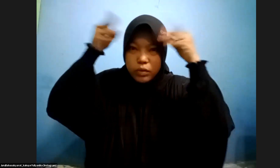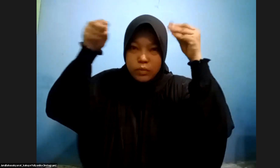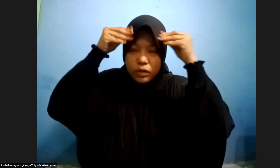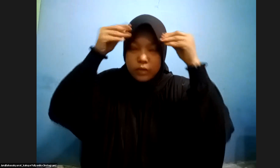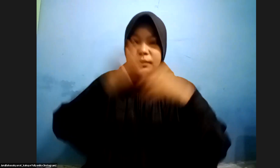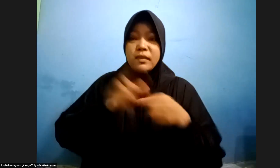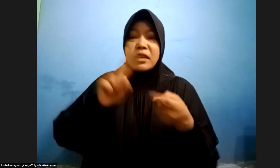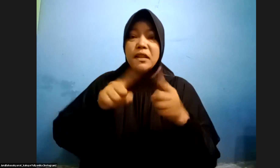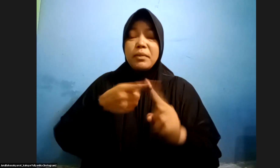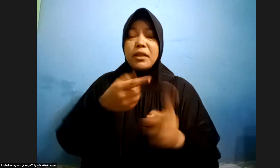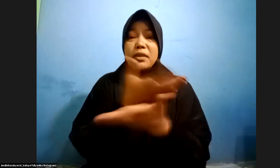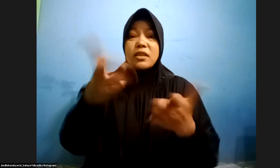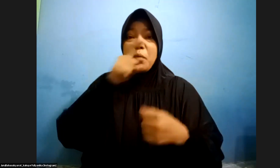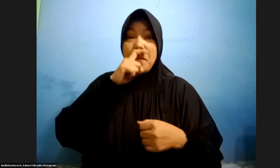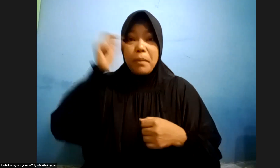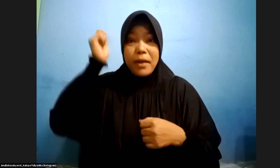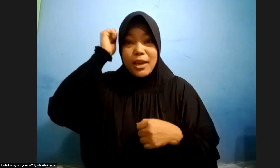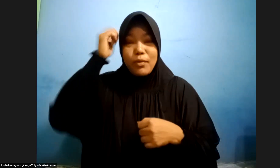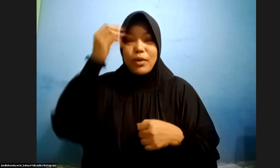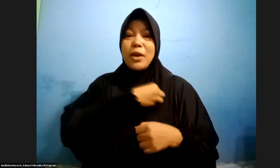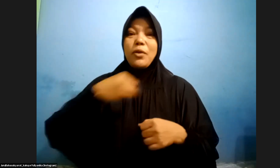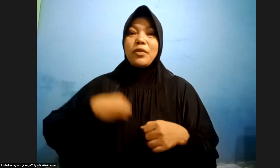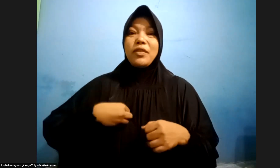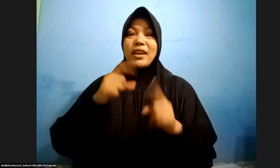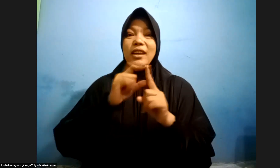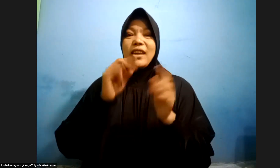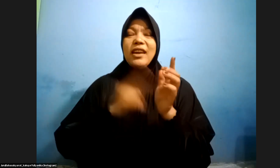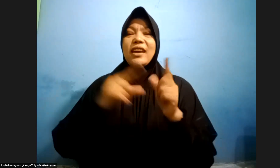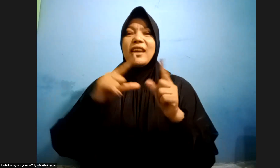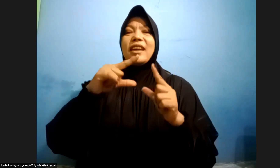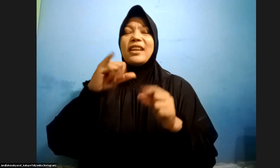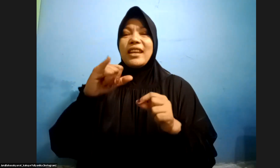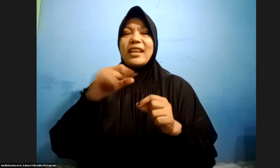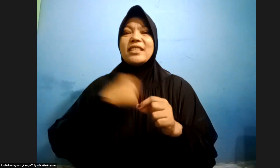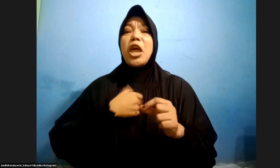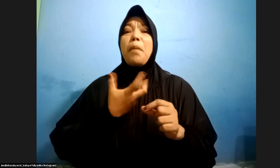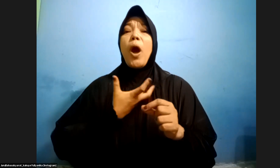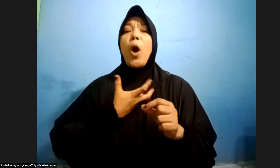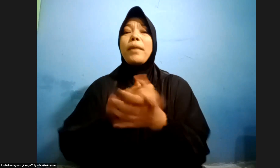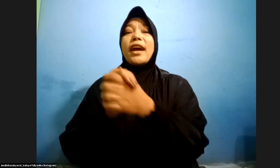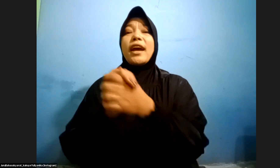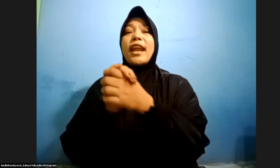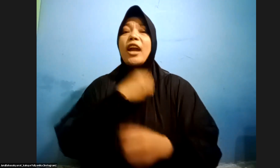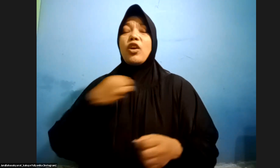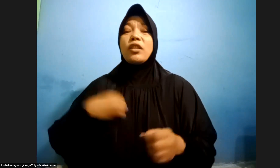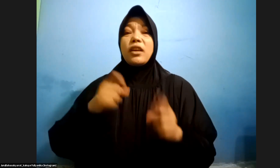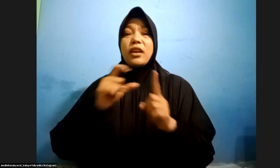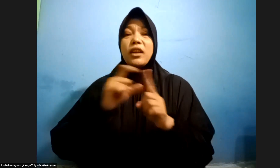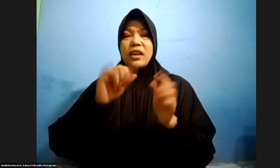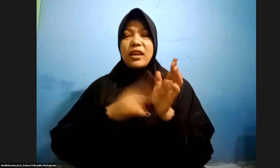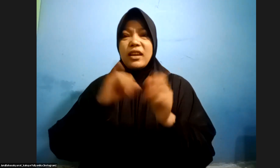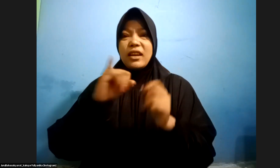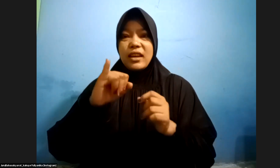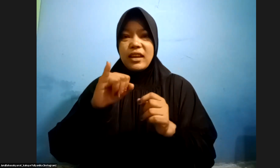Teman-teman sekalian, Bapak Ibu dan Dokter Dini, izinkan saya dulu memperkenalkan Dokter Dini. Dokter Dini Hidayat,